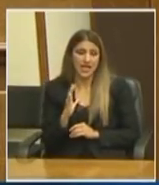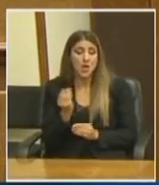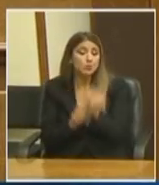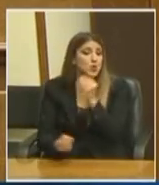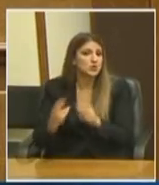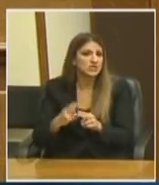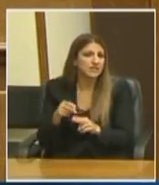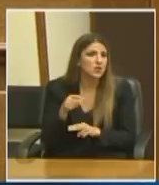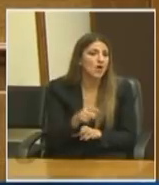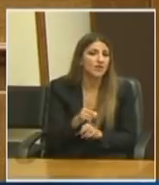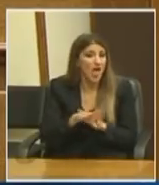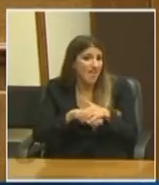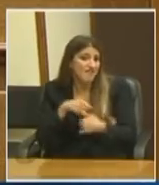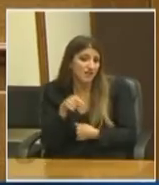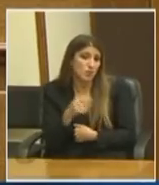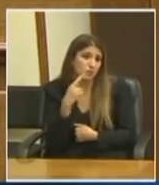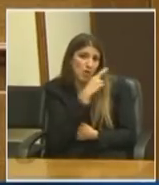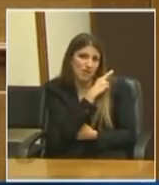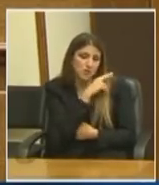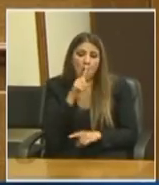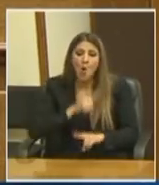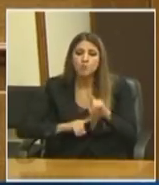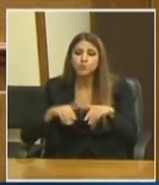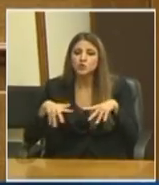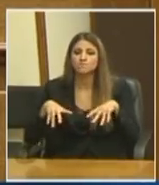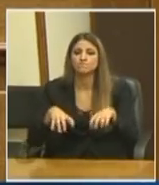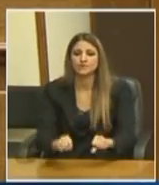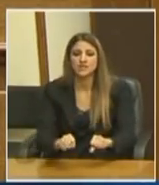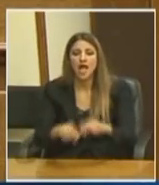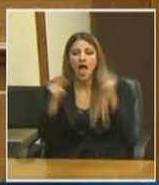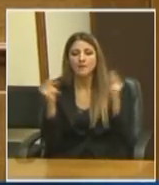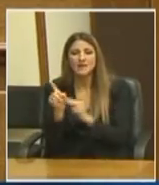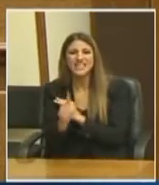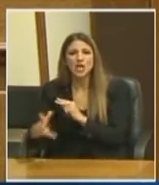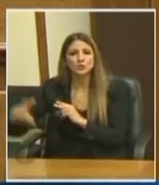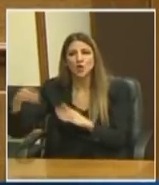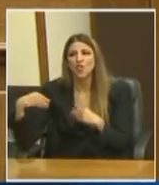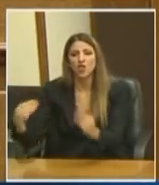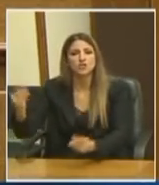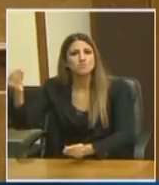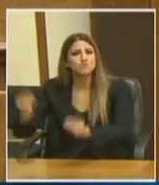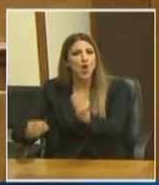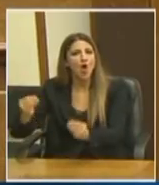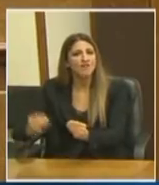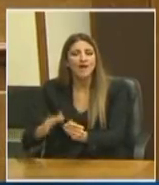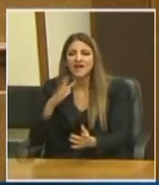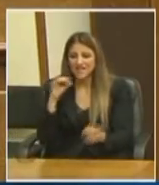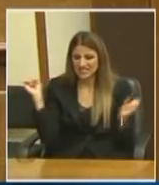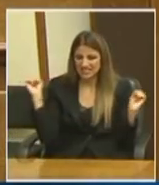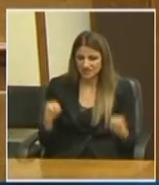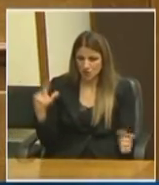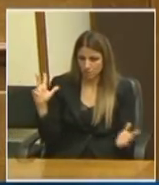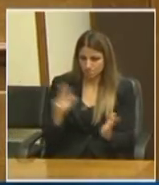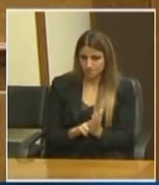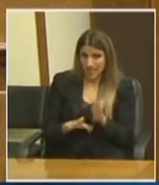Αυτά τον ενδιαφέρουν. Και πώς θα κληρονομήσει στον Κυριάκο Μητσοτάκη τα χειρότερα, δηλαδή την κύρωση μιας κάκιστης